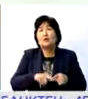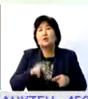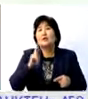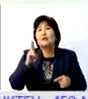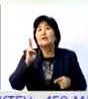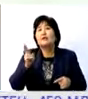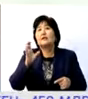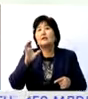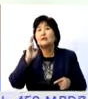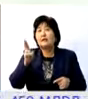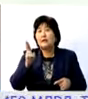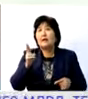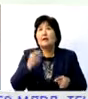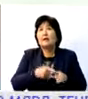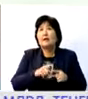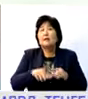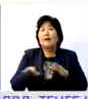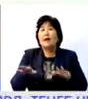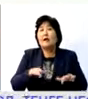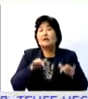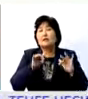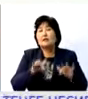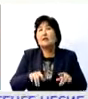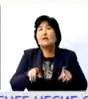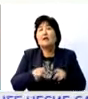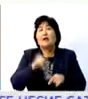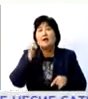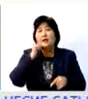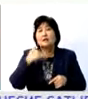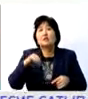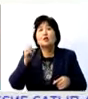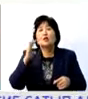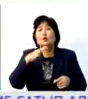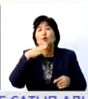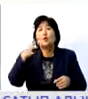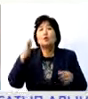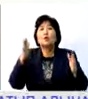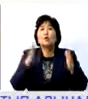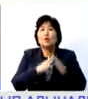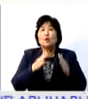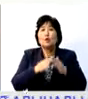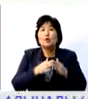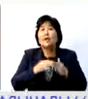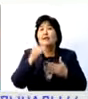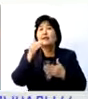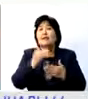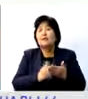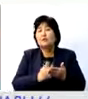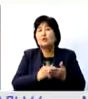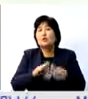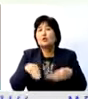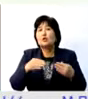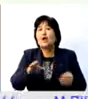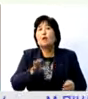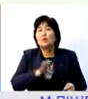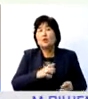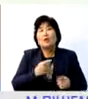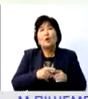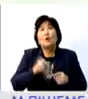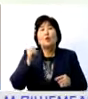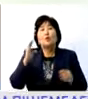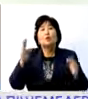иелері кооперативтерінің ақпараттар алынып, тозығы жеткен 14 көпқабатты тұрғын үйлердің тізімі ұсынылған болатын. 14